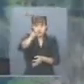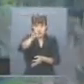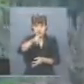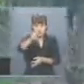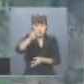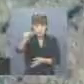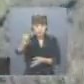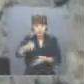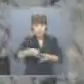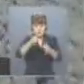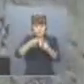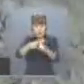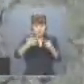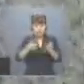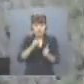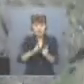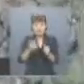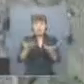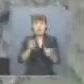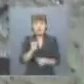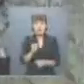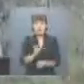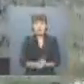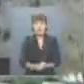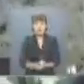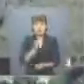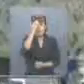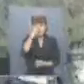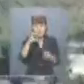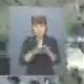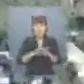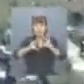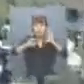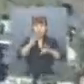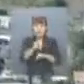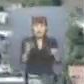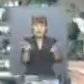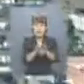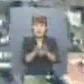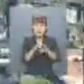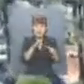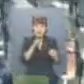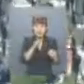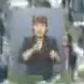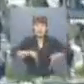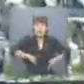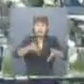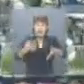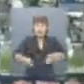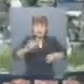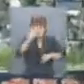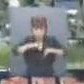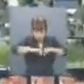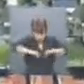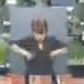บาดเจ็บหรือเสียชีวิตจากเหตุการณ์ในครั้งนี้เนื่องจากทางการได้สั่งปิดถนนไปแล้วก่อนหน้านี้หลังพบรอยแยกในช่วงไม่กี่เดือนที่ผ่านม